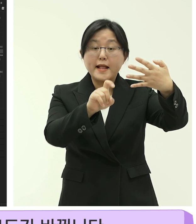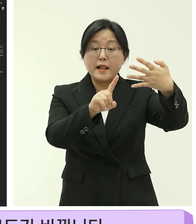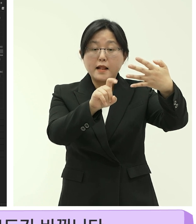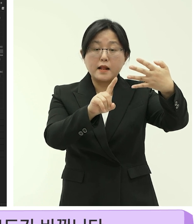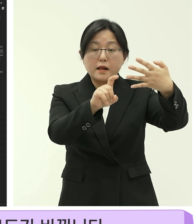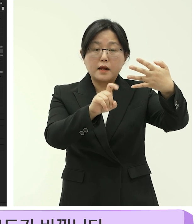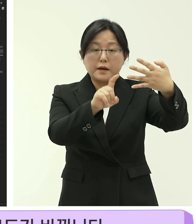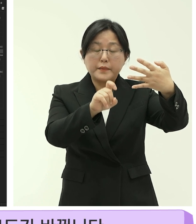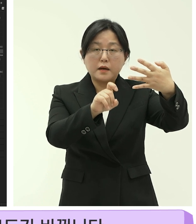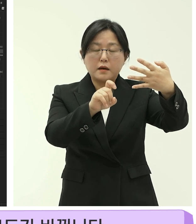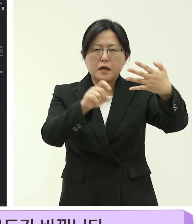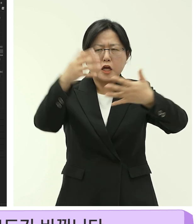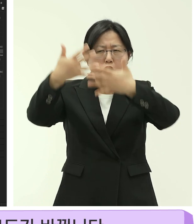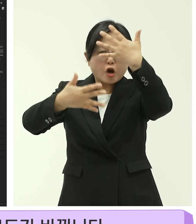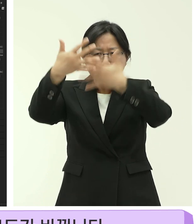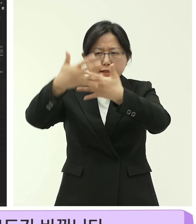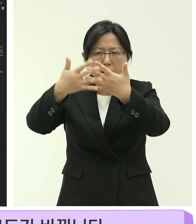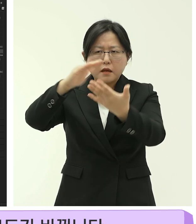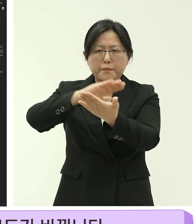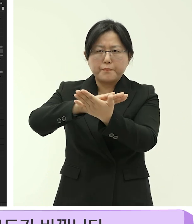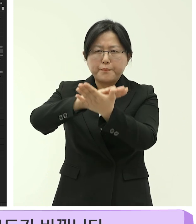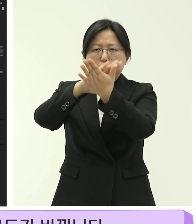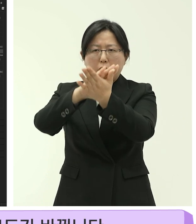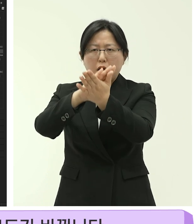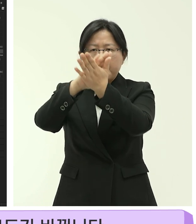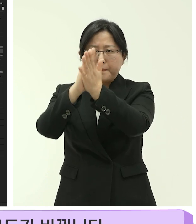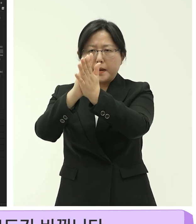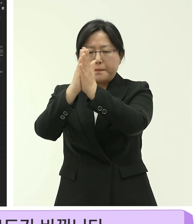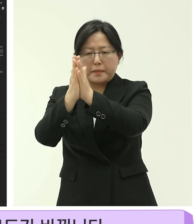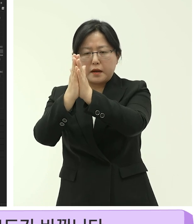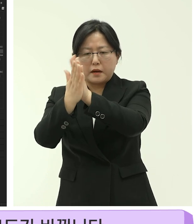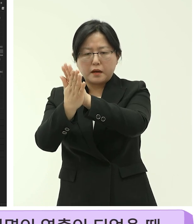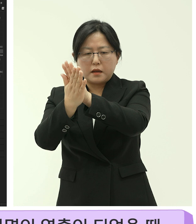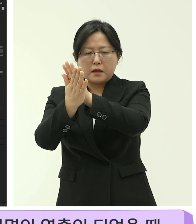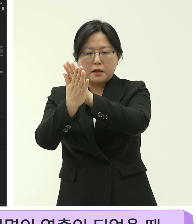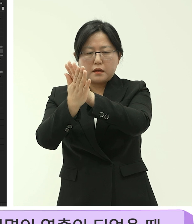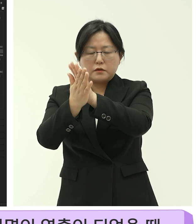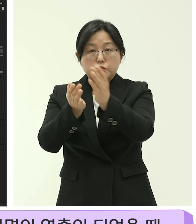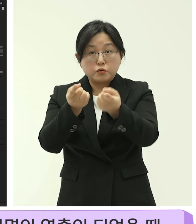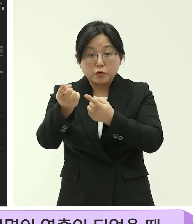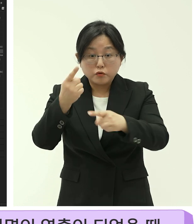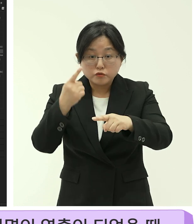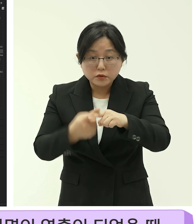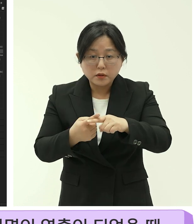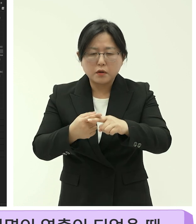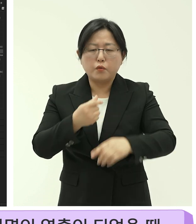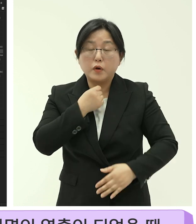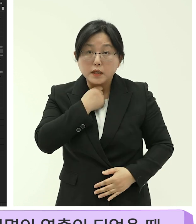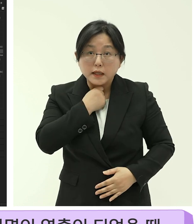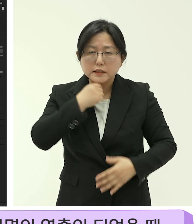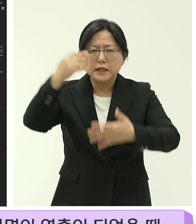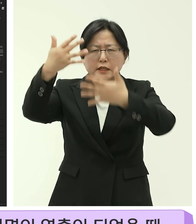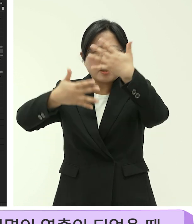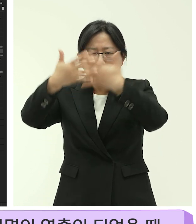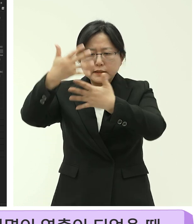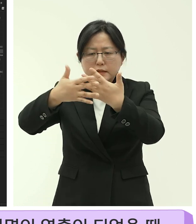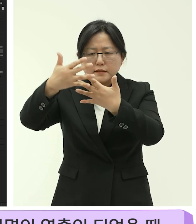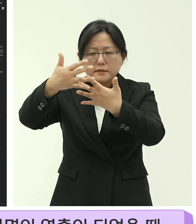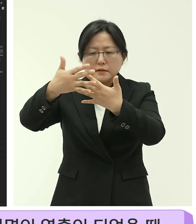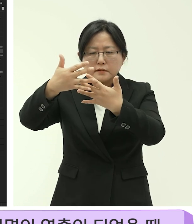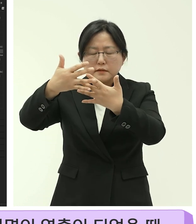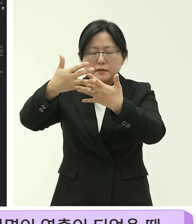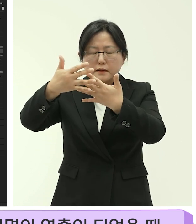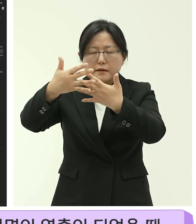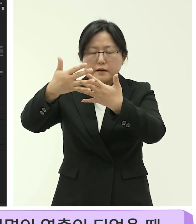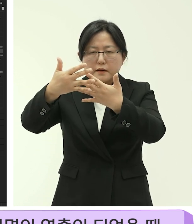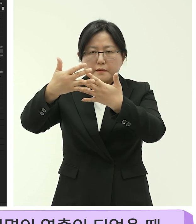마우스 휠을 조절하면 한 단계씩 혼합 모드가 바뀝니다. 이렇게 조절해 가다가 내가 원하는 가장